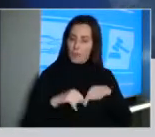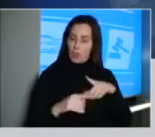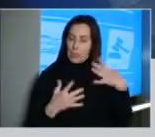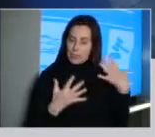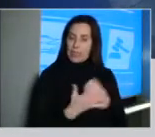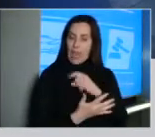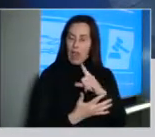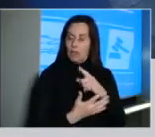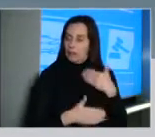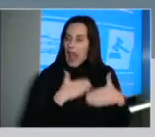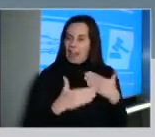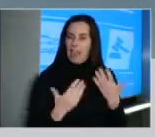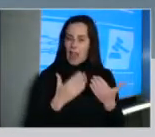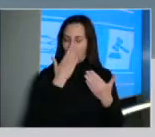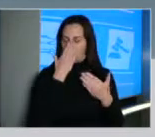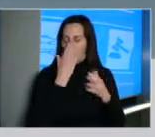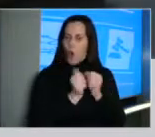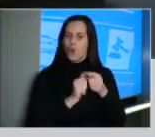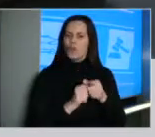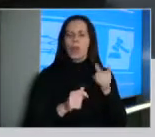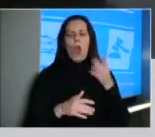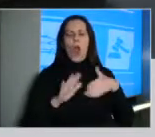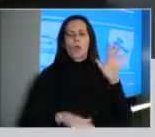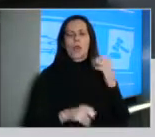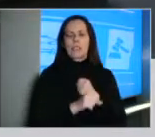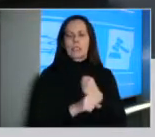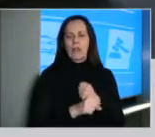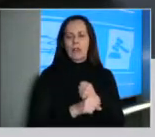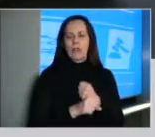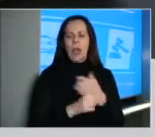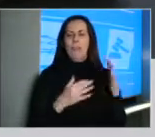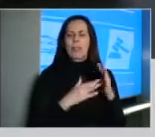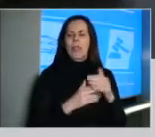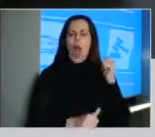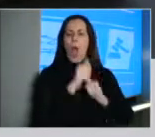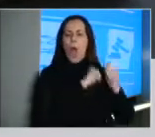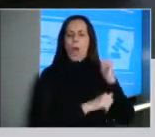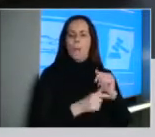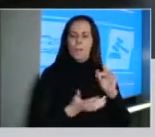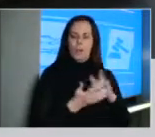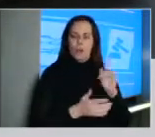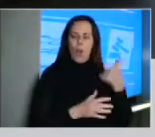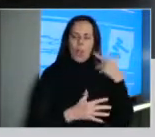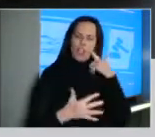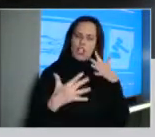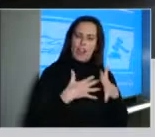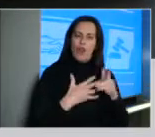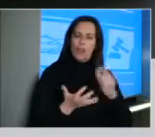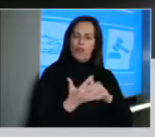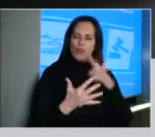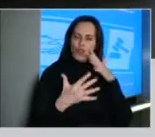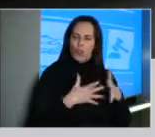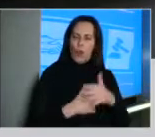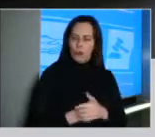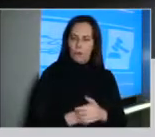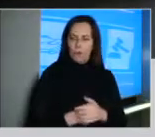הצליחה להניע איזשהו תהליך, או שהיא בעיקר עשתה, אתה יודע, בדיקה לאחור, כלומר, במקומות שלא היה שקיפות, דרשו שהשקיפות הזאת